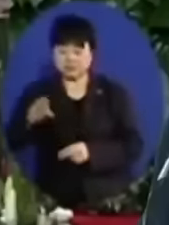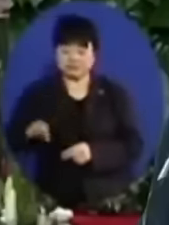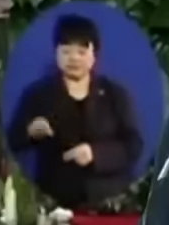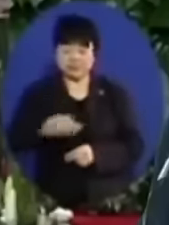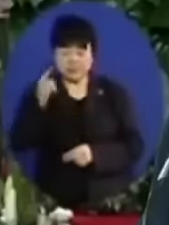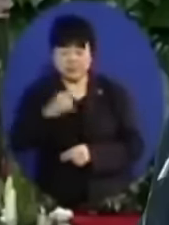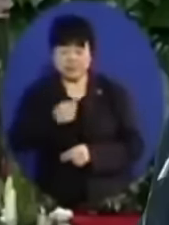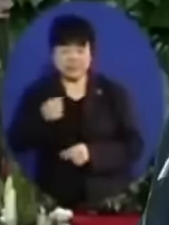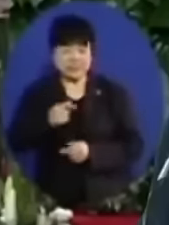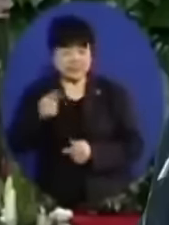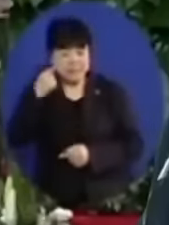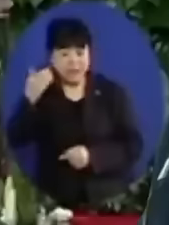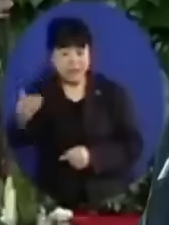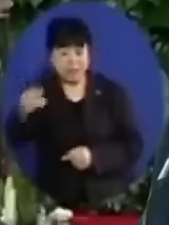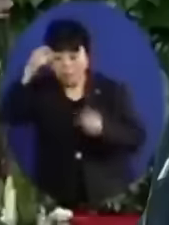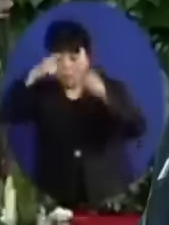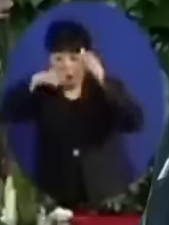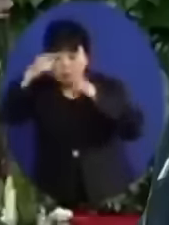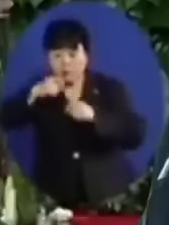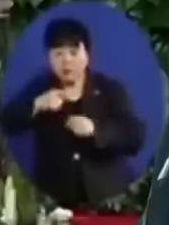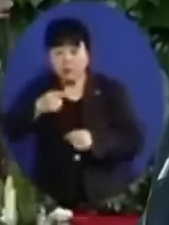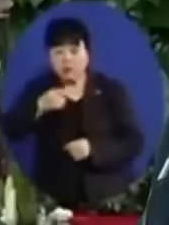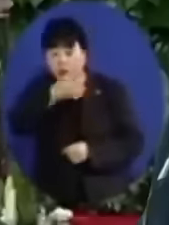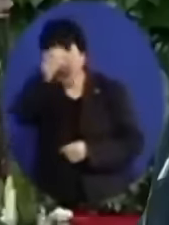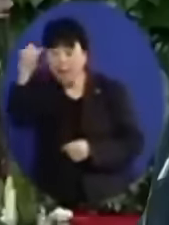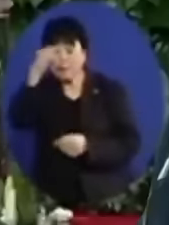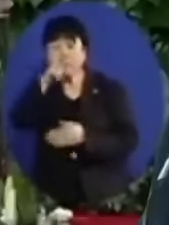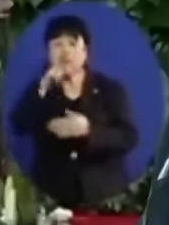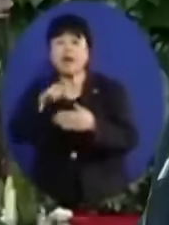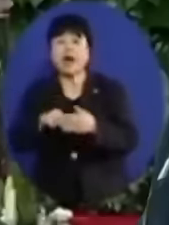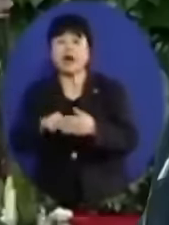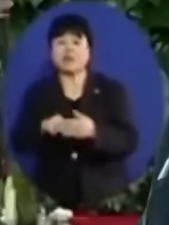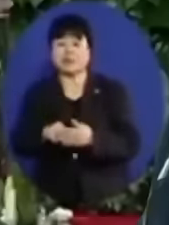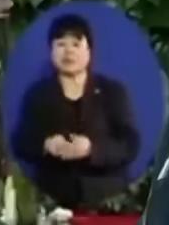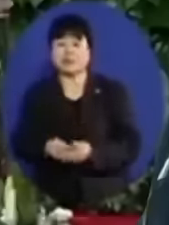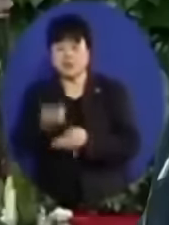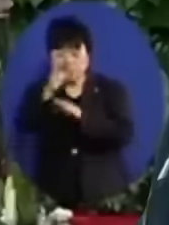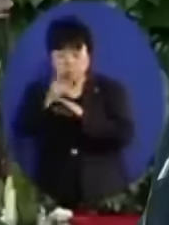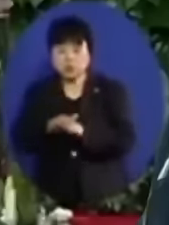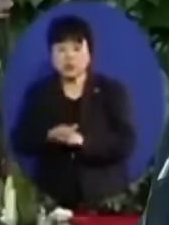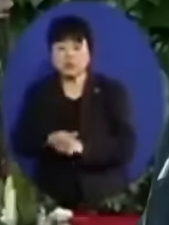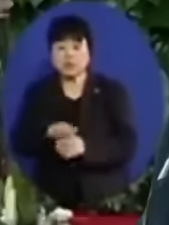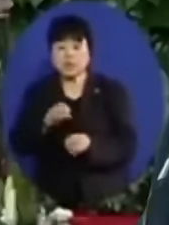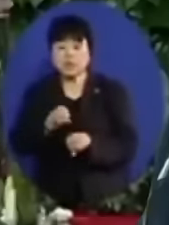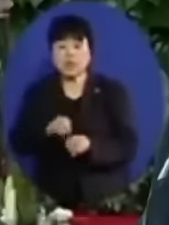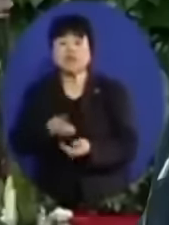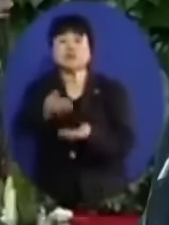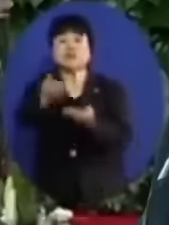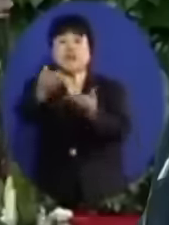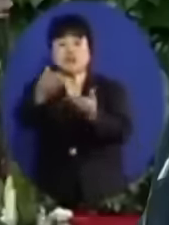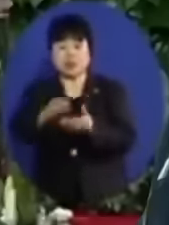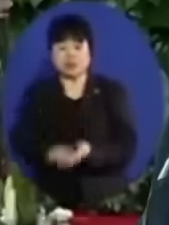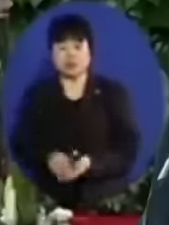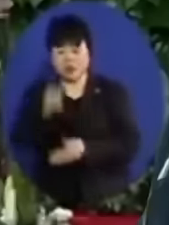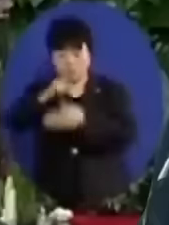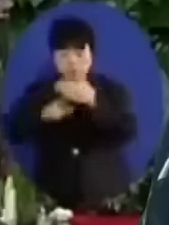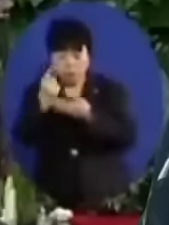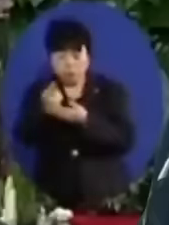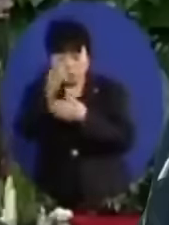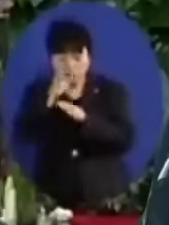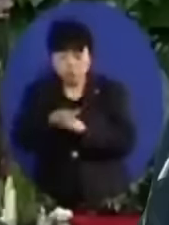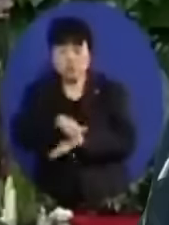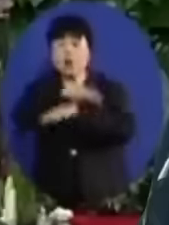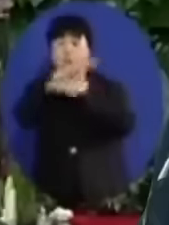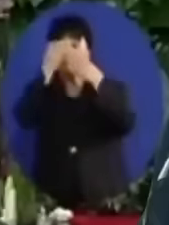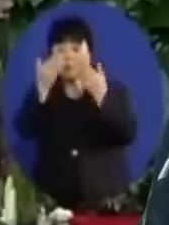통보라고 오니까 그 마음이 전체 성도들에게 전달돼가지고서 그 철학에도 수천 명이 나왔는데